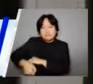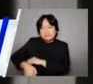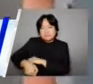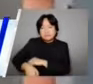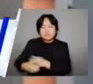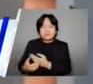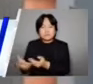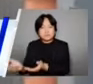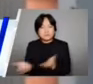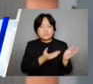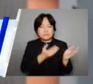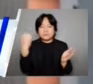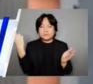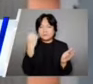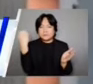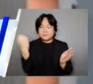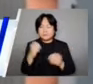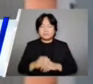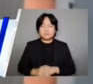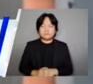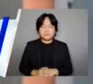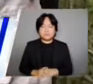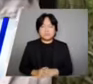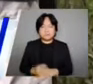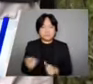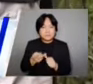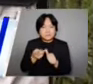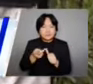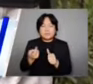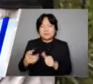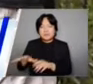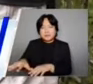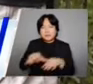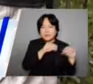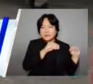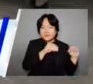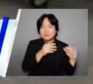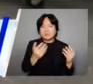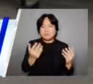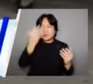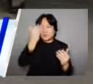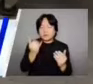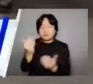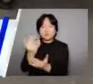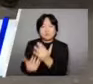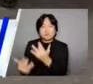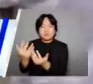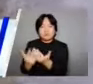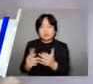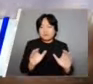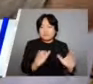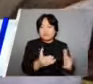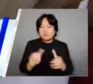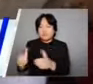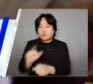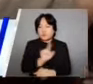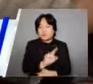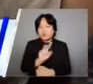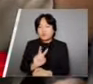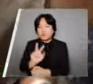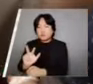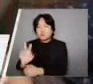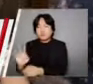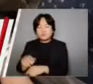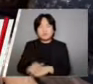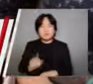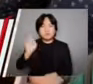ilikas muna yung mga pasyente namin sa wards 1, 2, 3, and 4 kasi yan yung malapit sa area. Grabe po yung usok doon